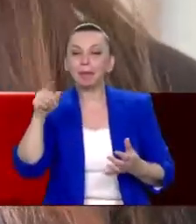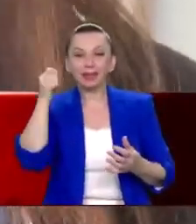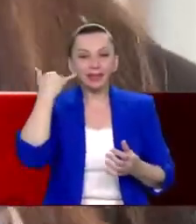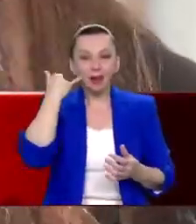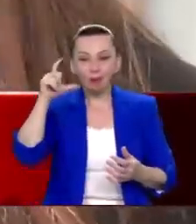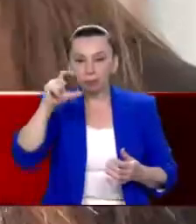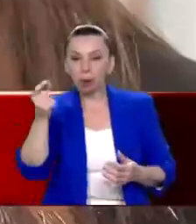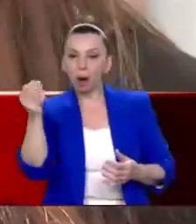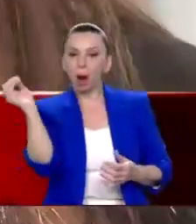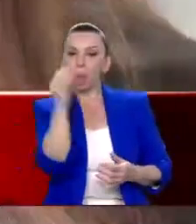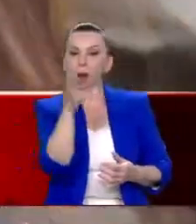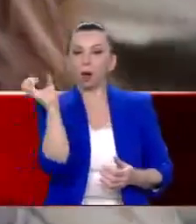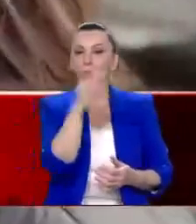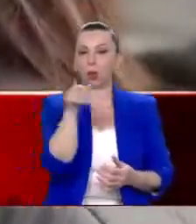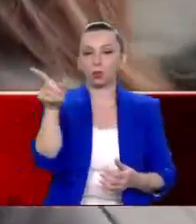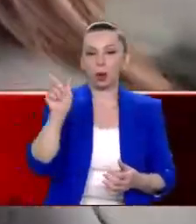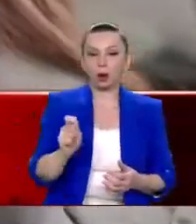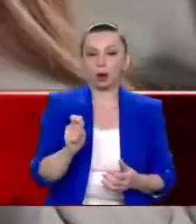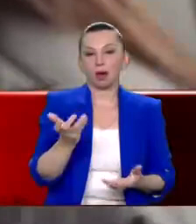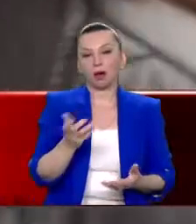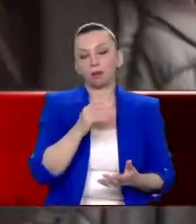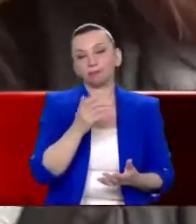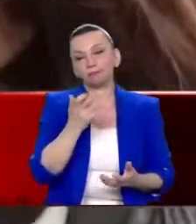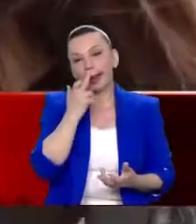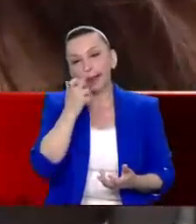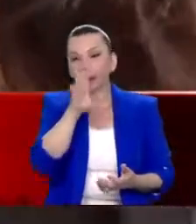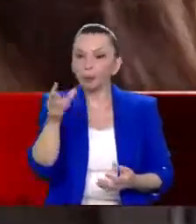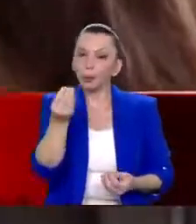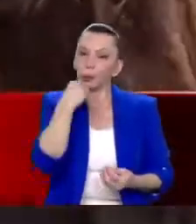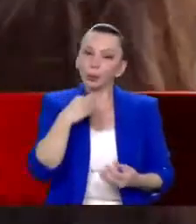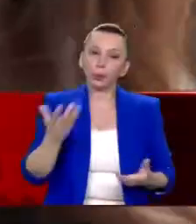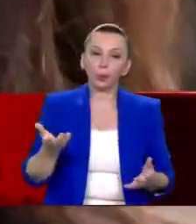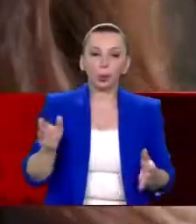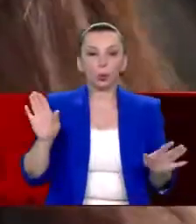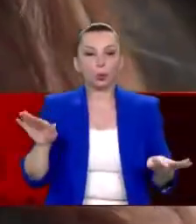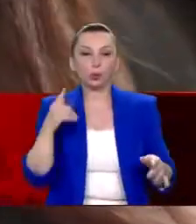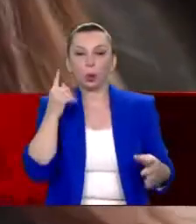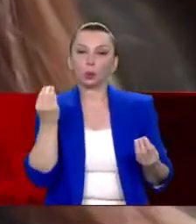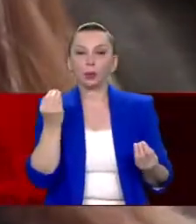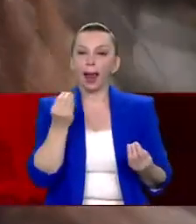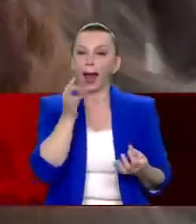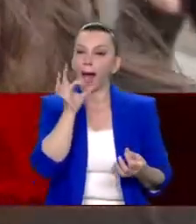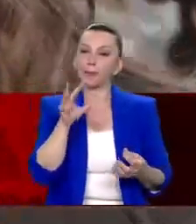falcı değilken bu işi yapanları biliyorum. Biz birbirimizi kandırmayı tercih ediyoruz. Kuşu gördük mü güzel haber diye